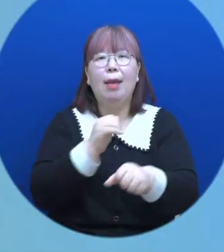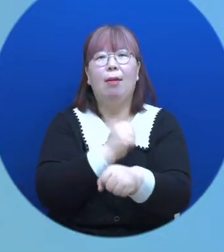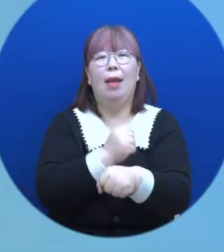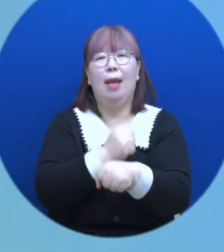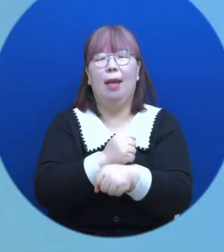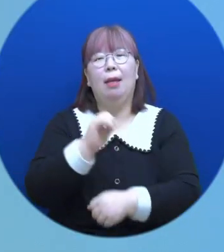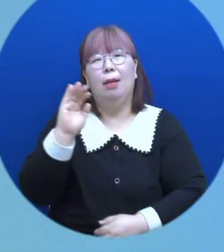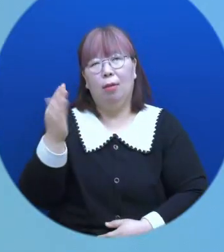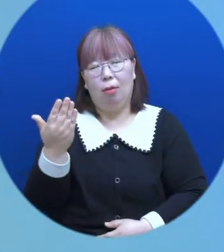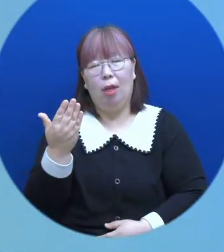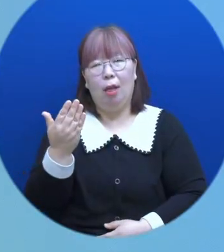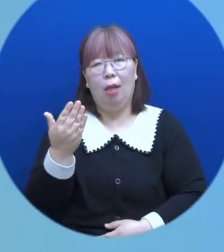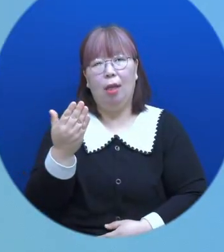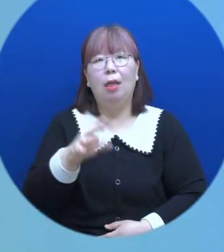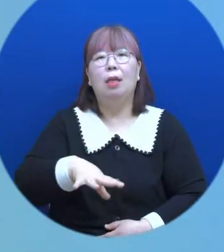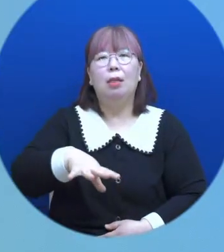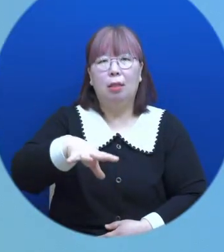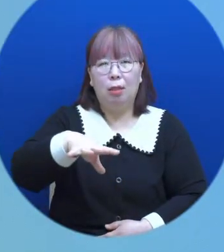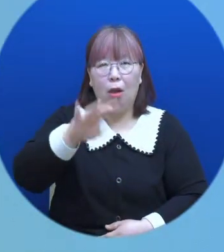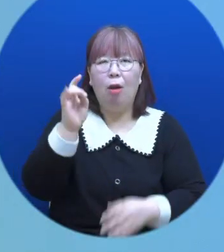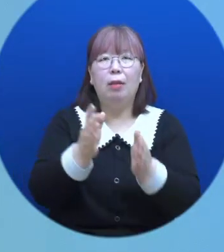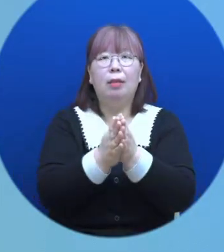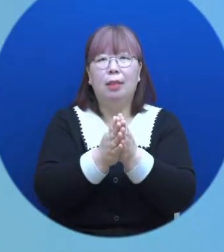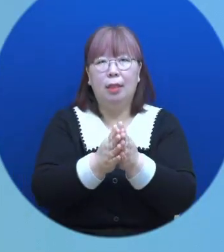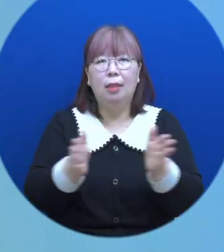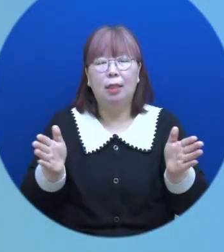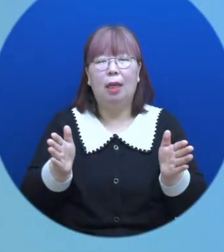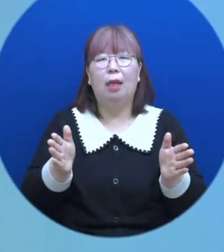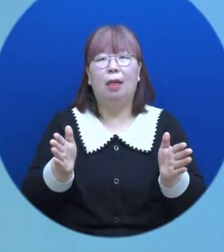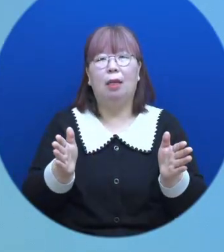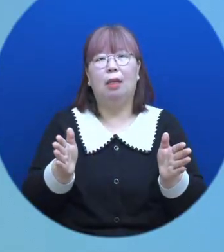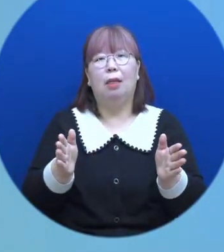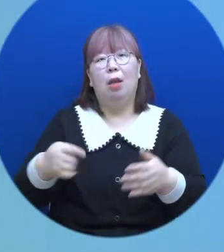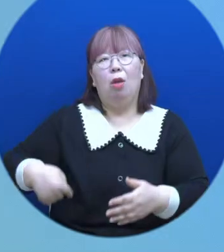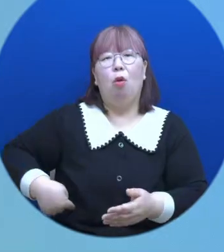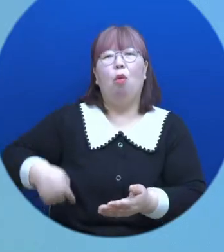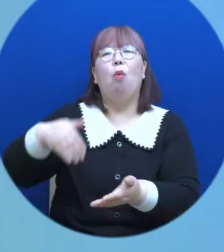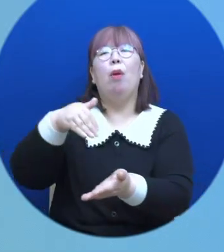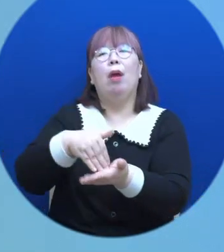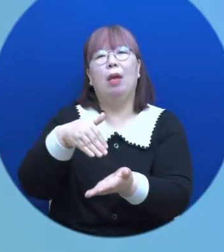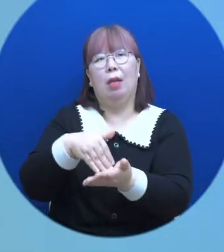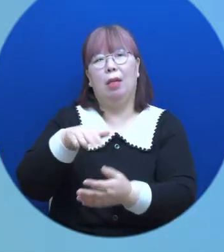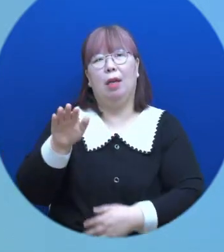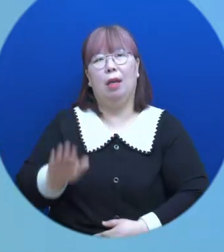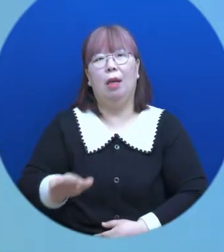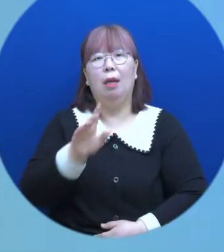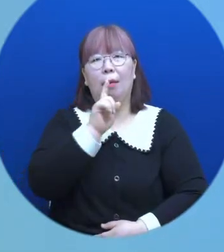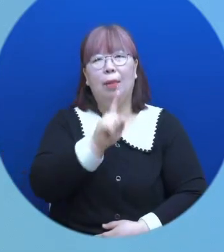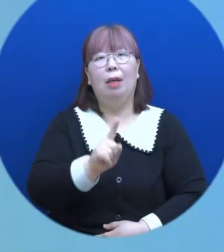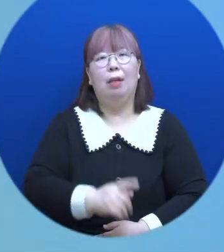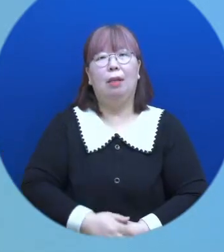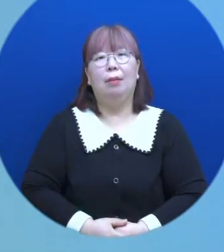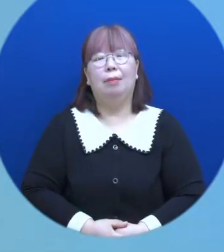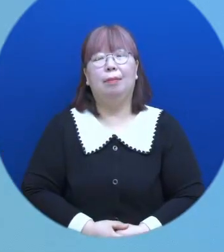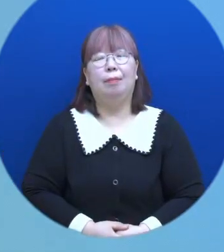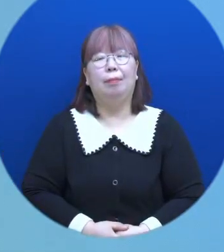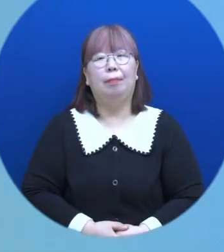먼저 첫 단추를 끼워야 할 것, 그것은 회개다. 그걸 말씀하고 있다는